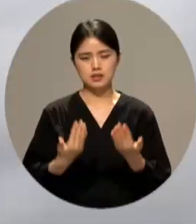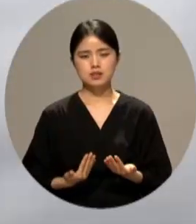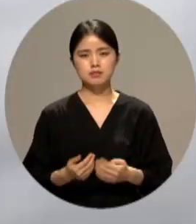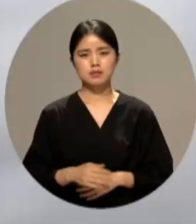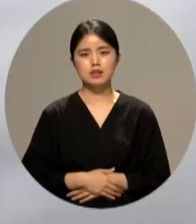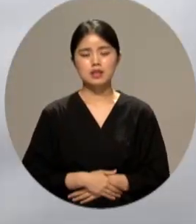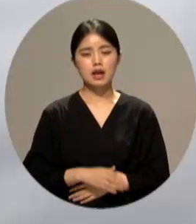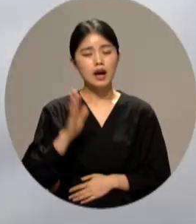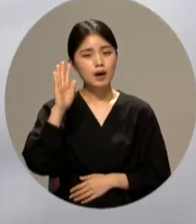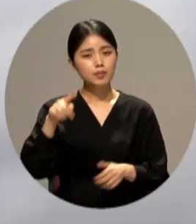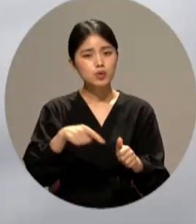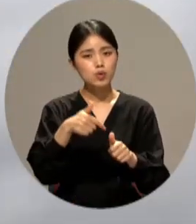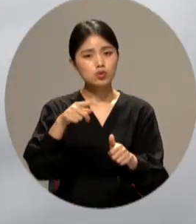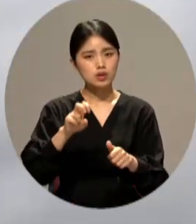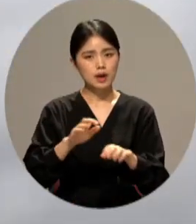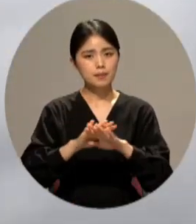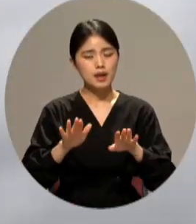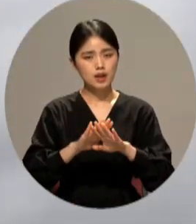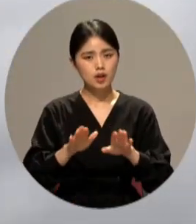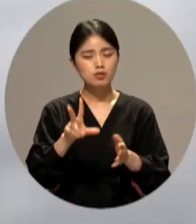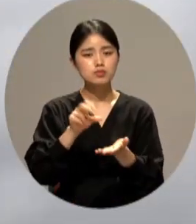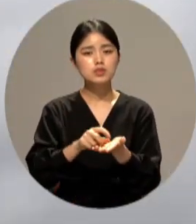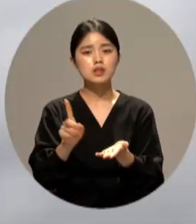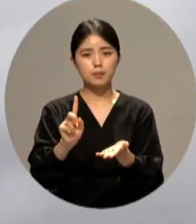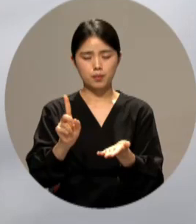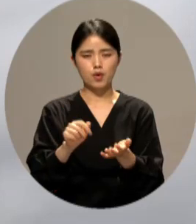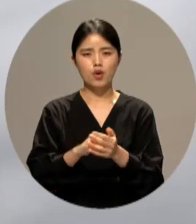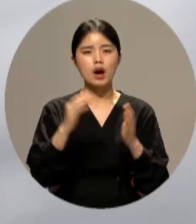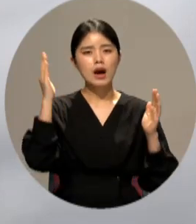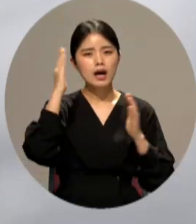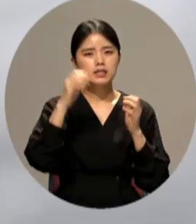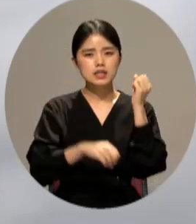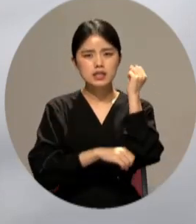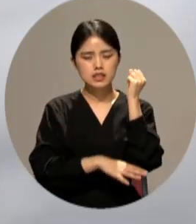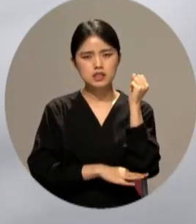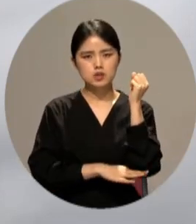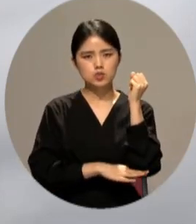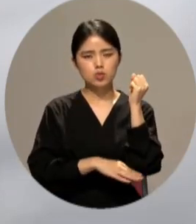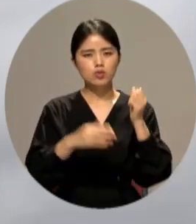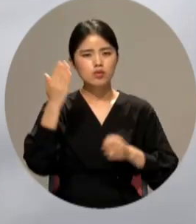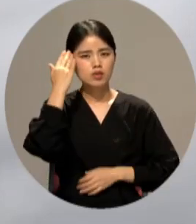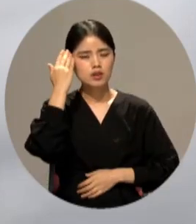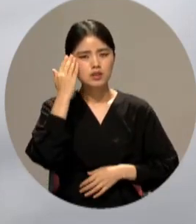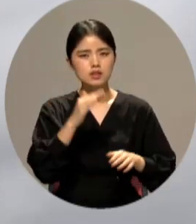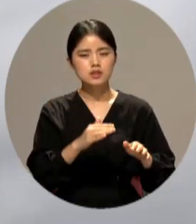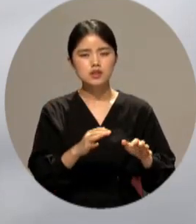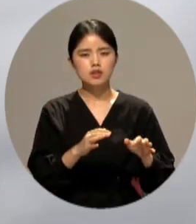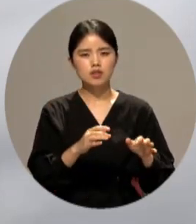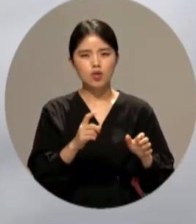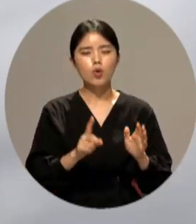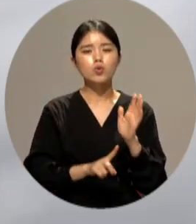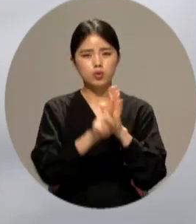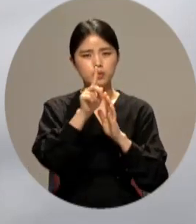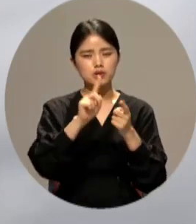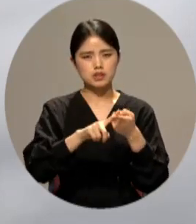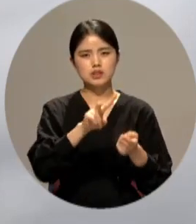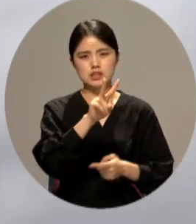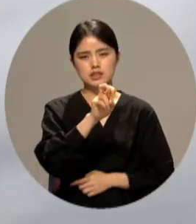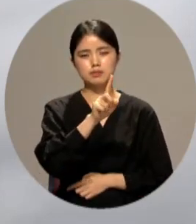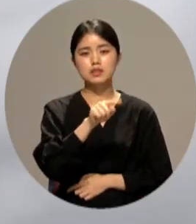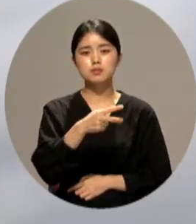한편 차기 교육감이 해결해야 할 과제로는 학생 기초학력 신장 이라는 응답이 27.1% 로